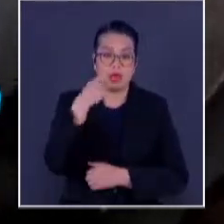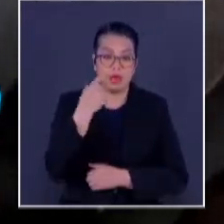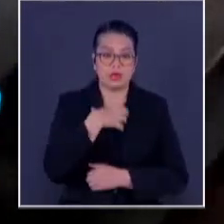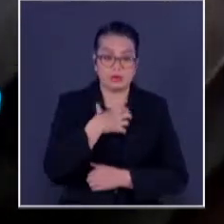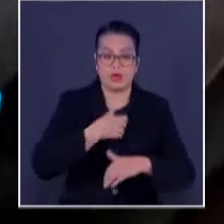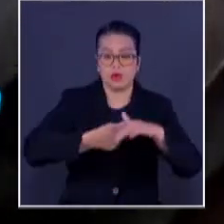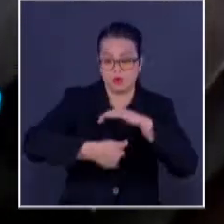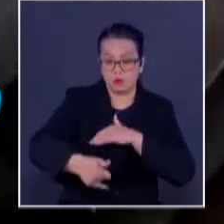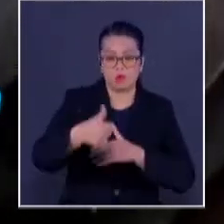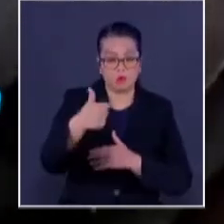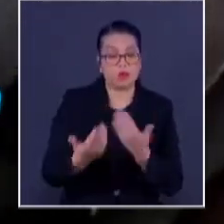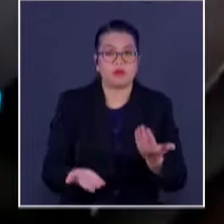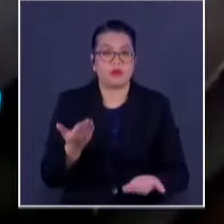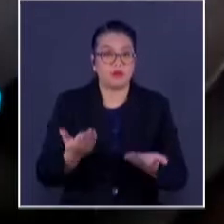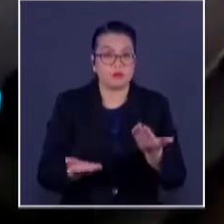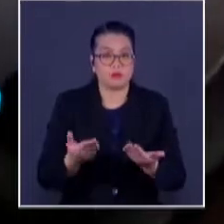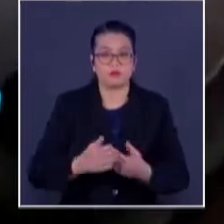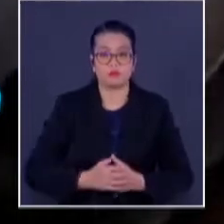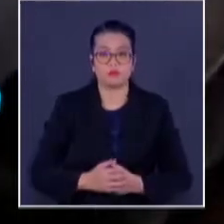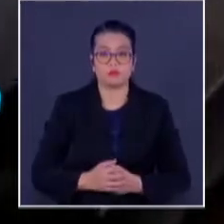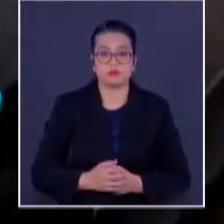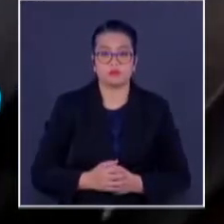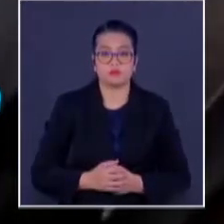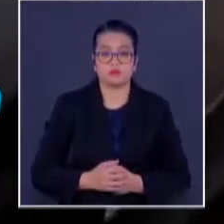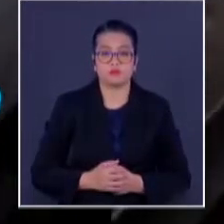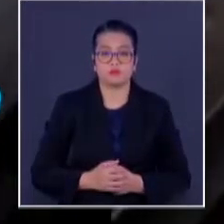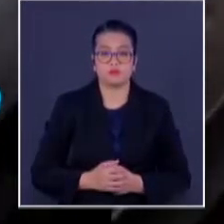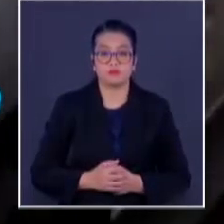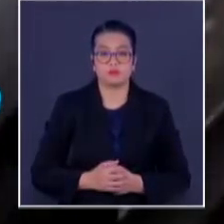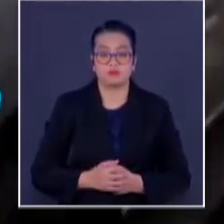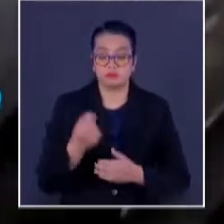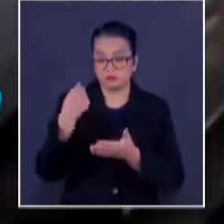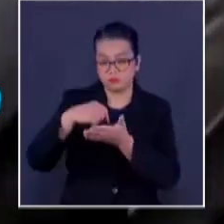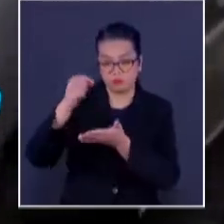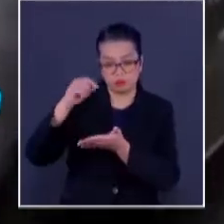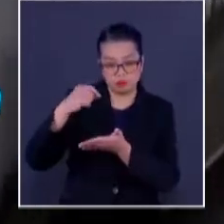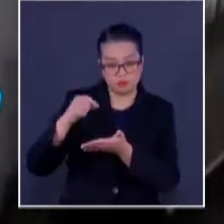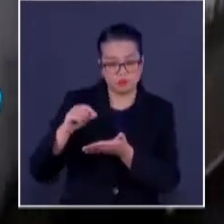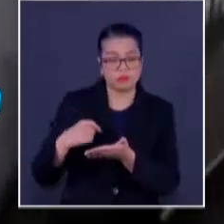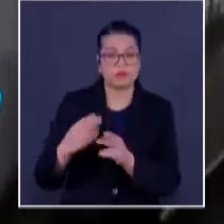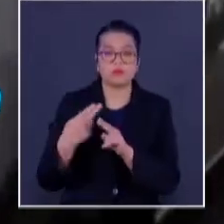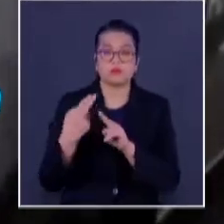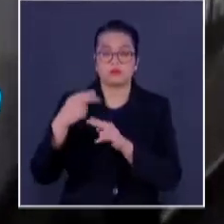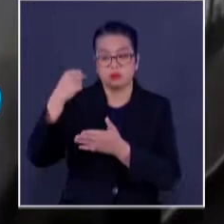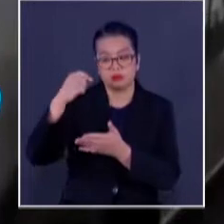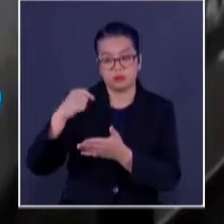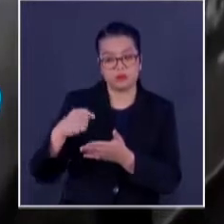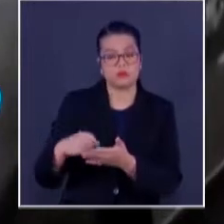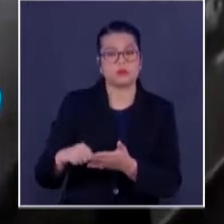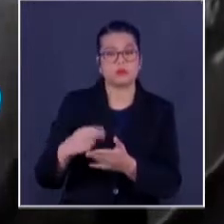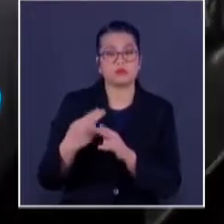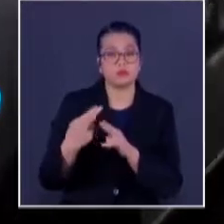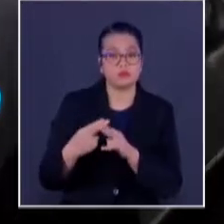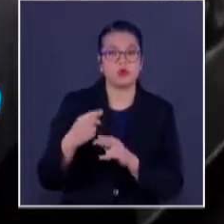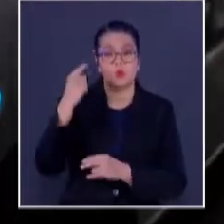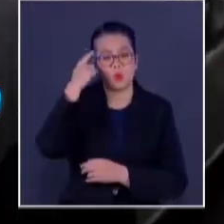งให้ลงได้ก็บอกงี้ค่ะคือใครสมัครใจที่จะลง คือตอนคิดจำนวนคนที่คิดรายชื่อด้วย ก็ใช้รายชื่อคือเด็